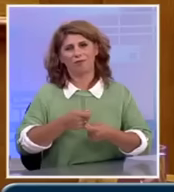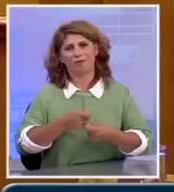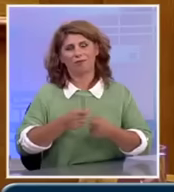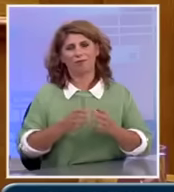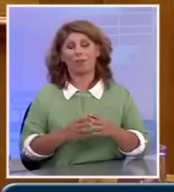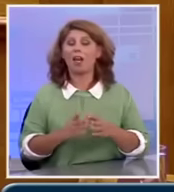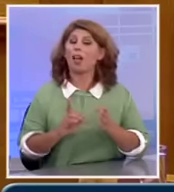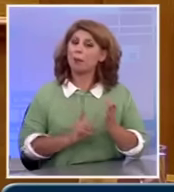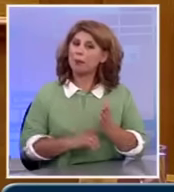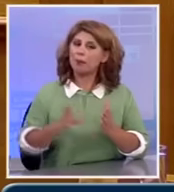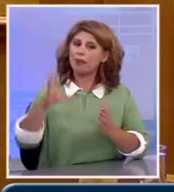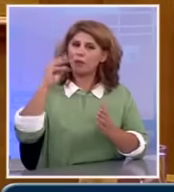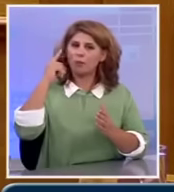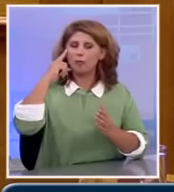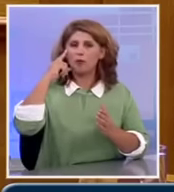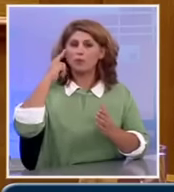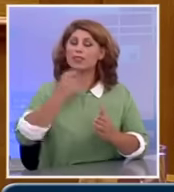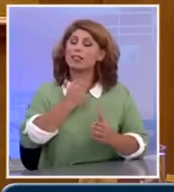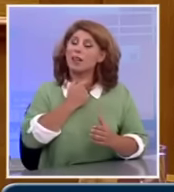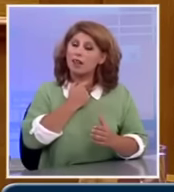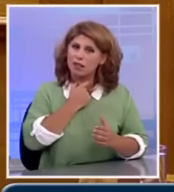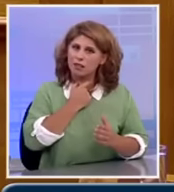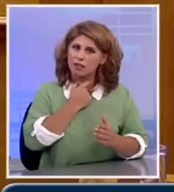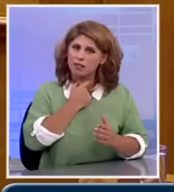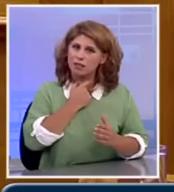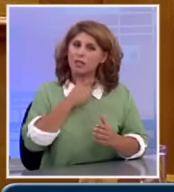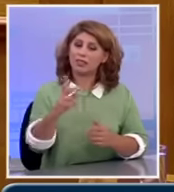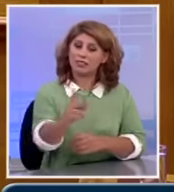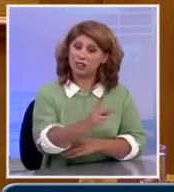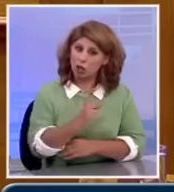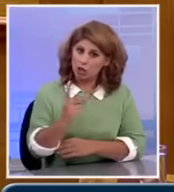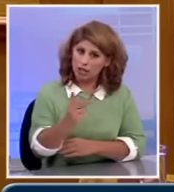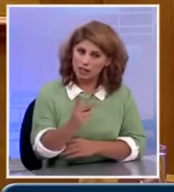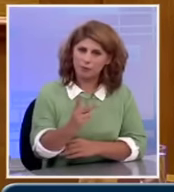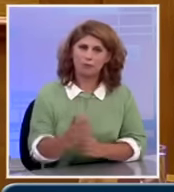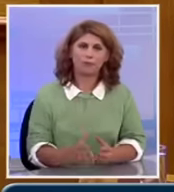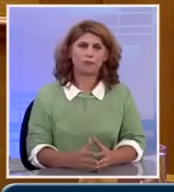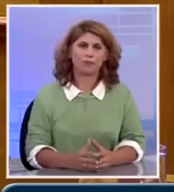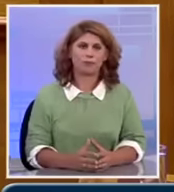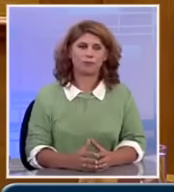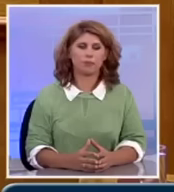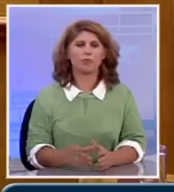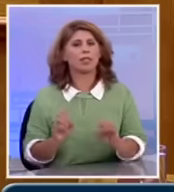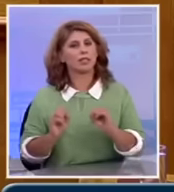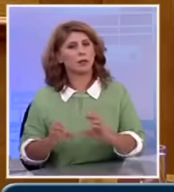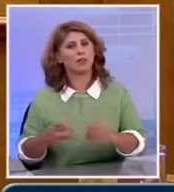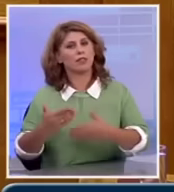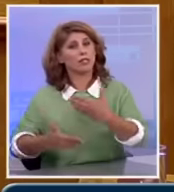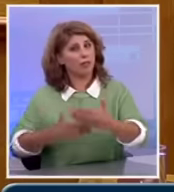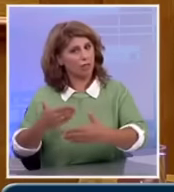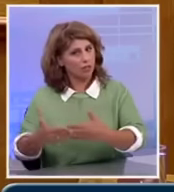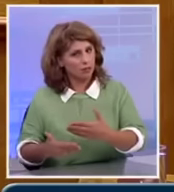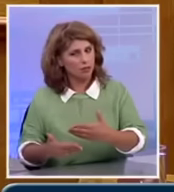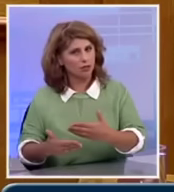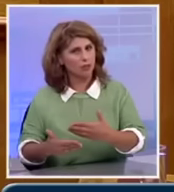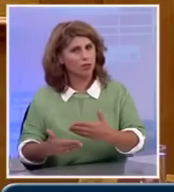αλλά πρέπει να λαμβάνουμε υπόψη γκαι τις ανάγκες τόσο της κοινωνίας όσο όμως και της εκπαιδευτικής διαδικασίας